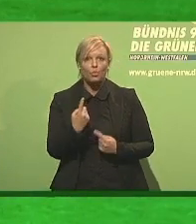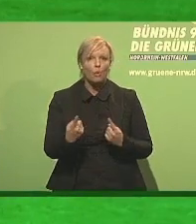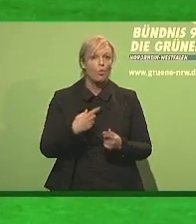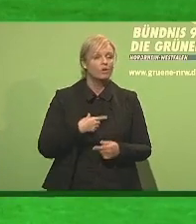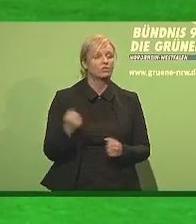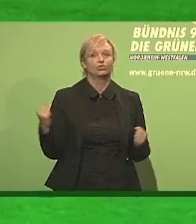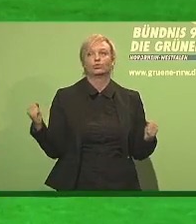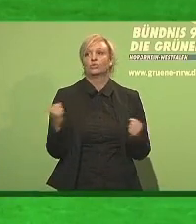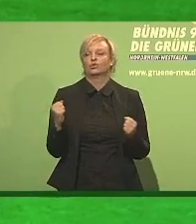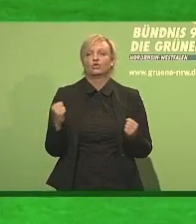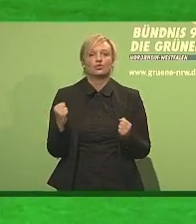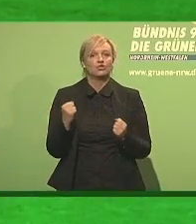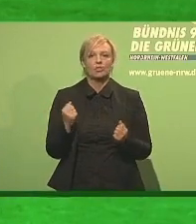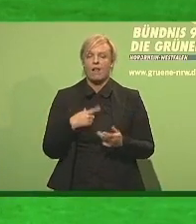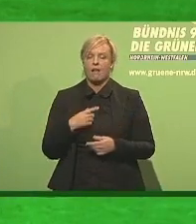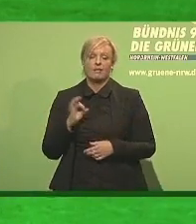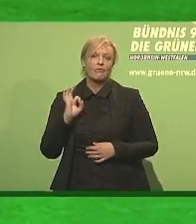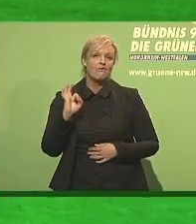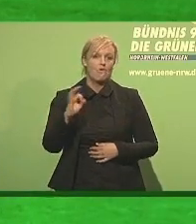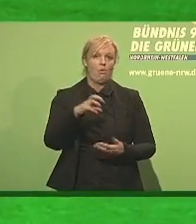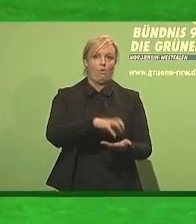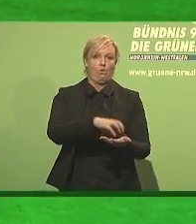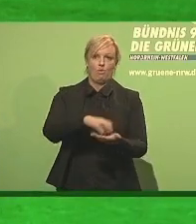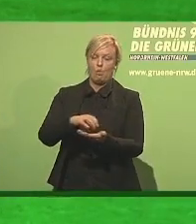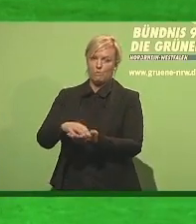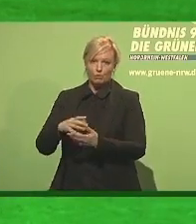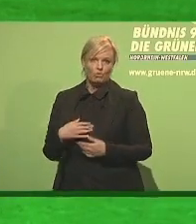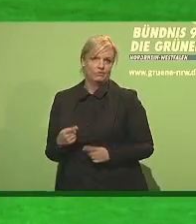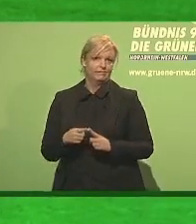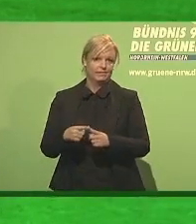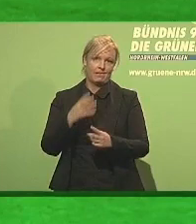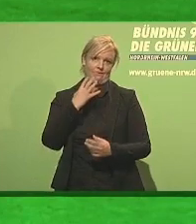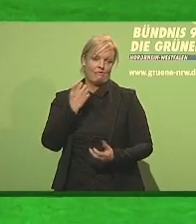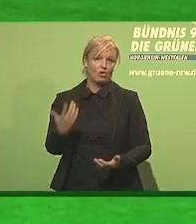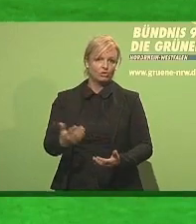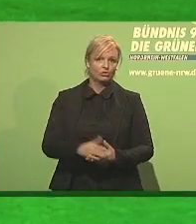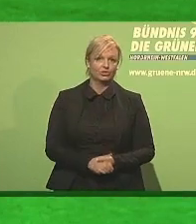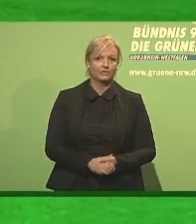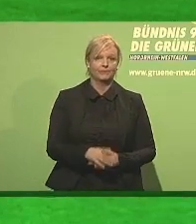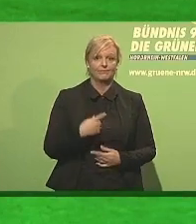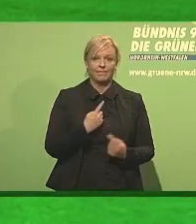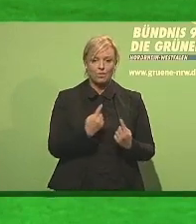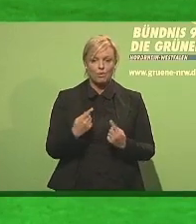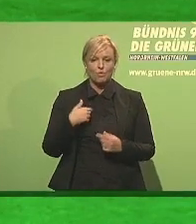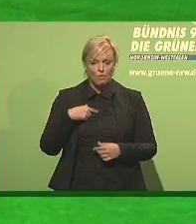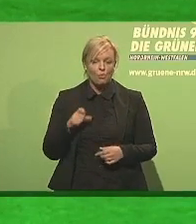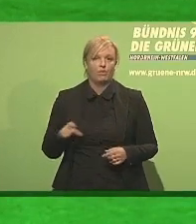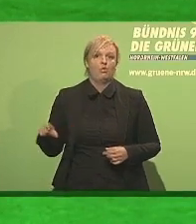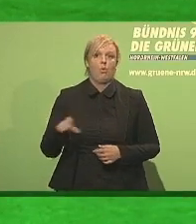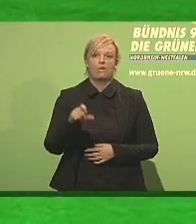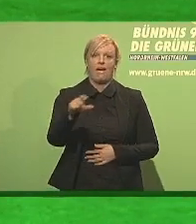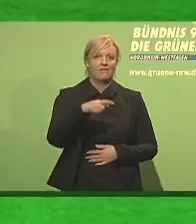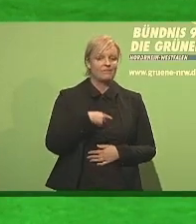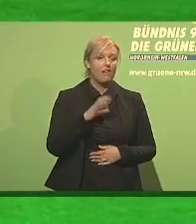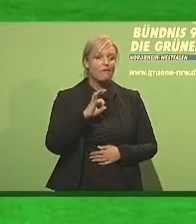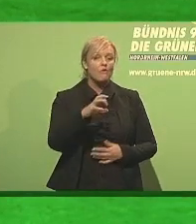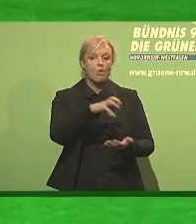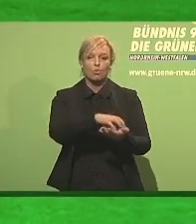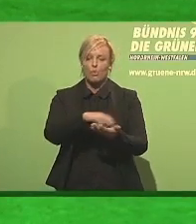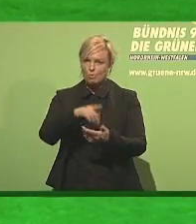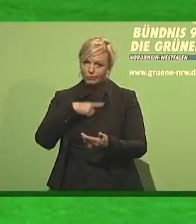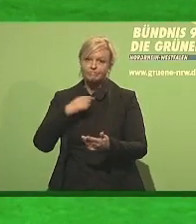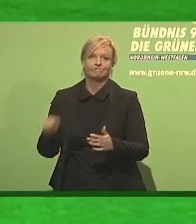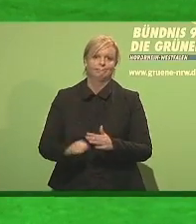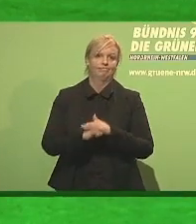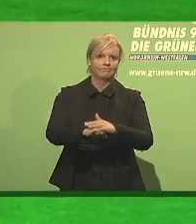Stimme für die Kommunen sind. Und deshalb ist nur mit uns Grünen wirklich Verlass hier in NRW für die Kommunen. Die zweite Frage